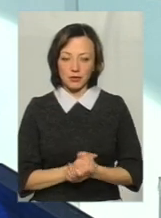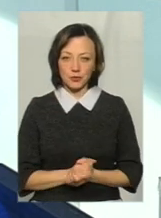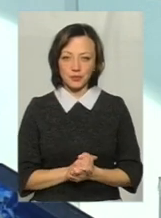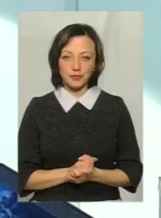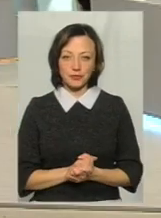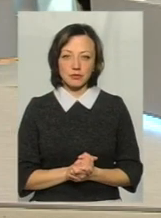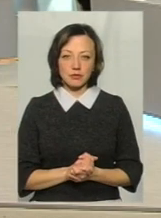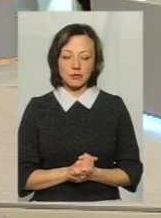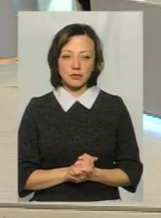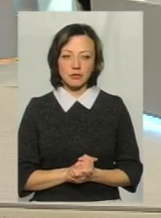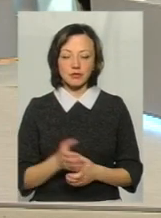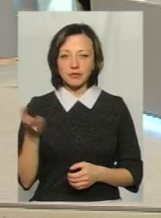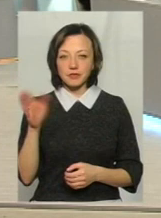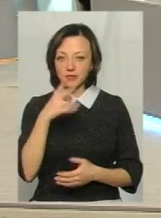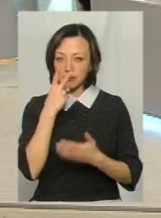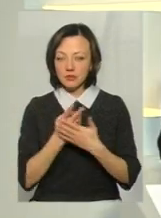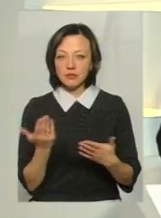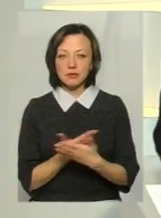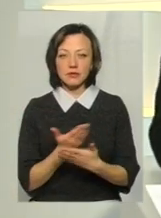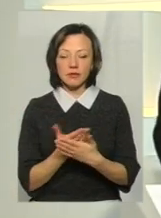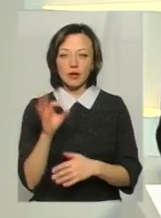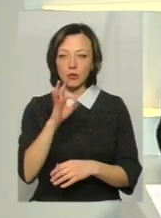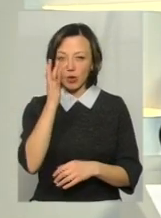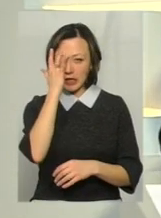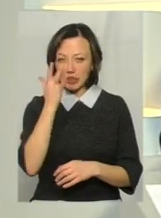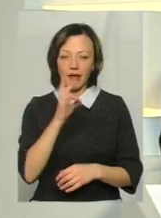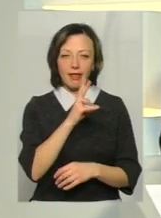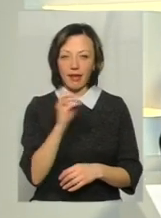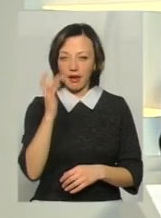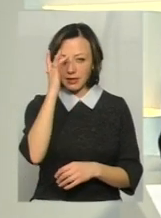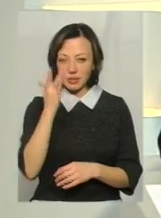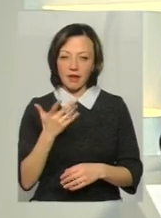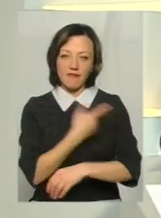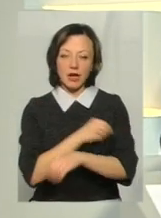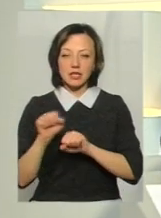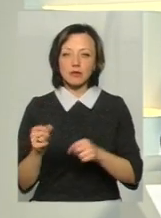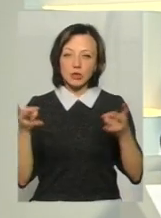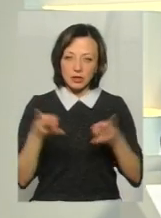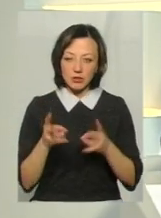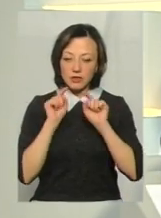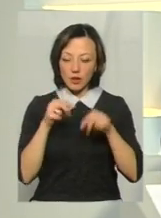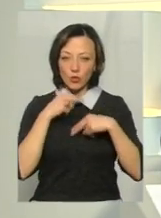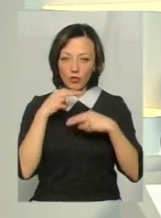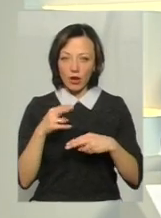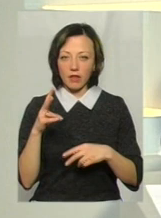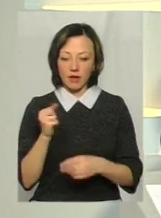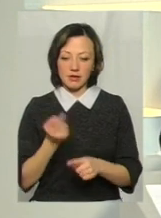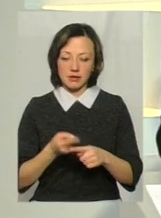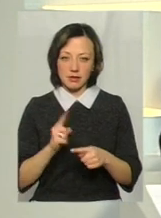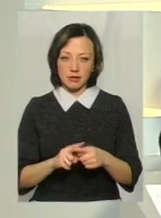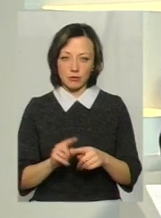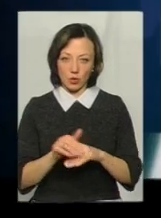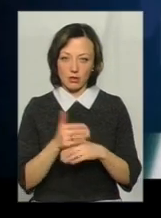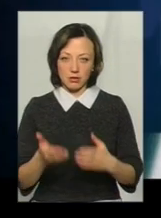Ну, давайте ще глянемо один сюжет про індійські і неіндійські вакцини, наскільки потрібно звертати увагу на них. Будь